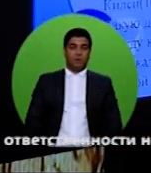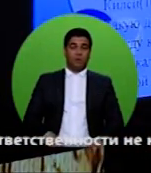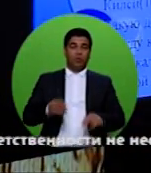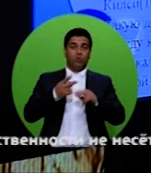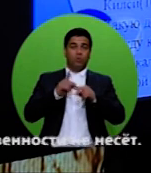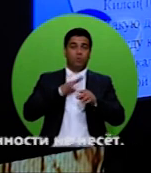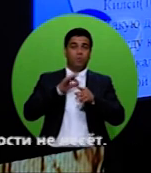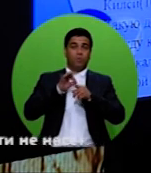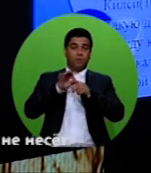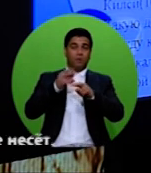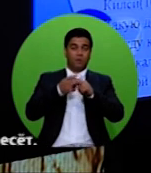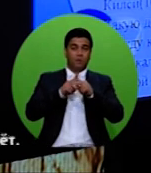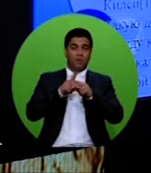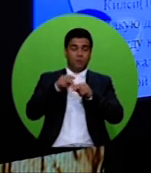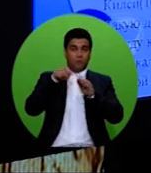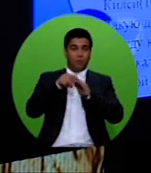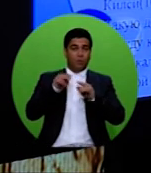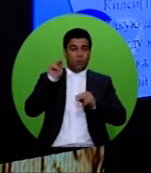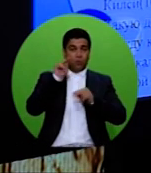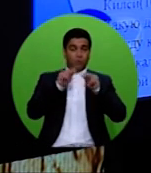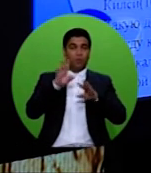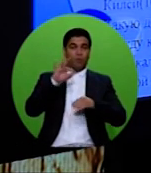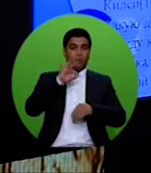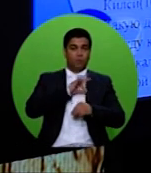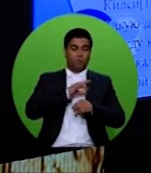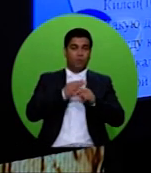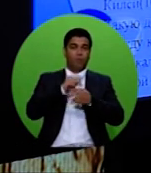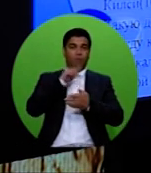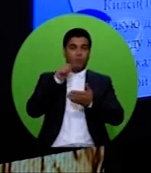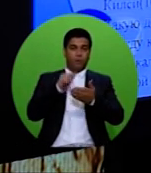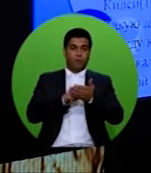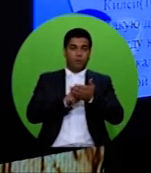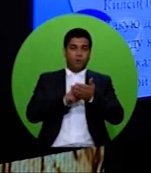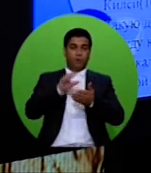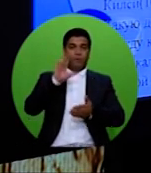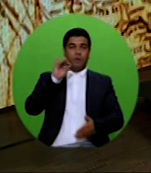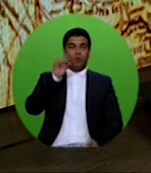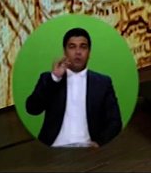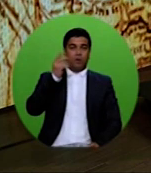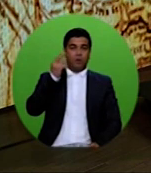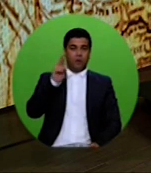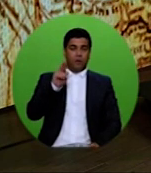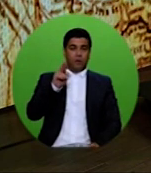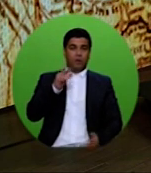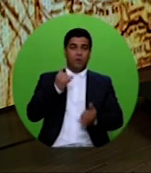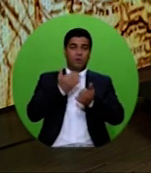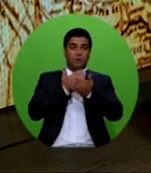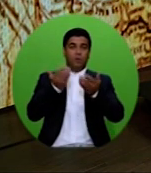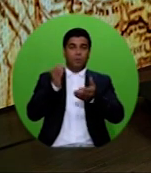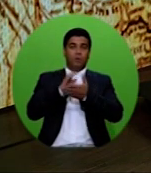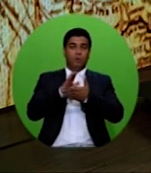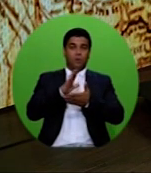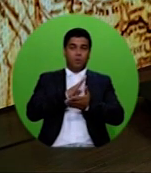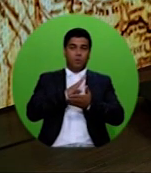чтобы провести эту разминку, мы с вами воспользуемся вопросами викторины. Так как мы с вами уже